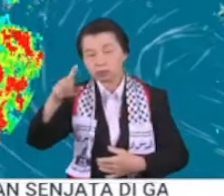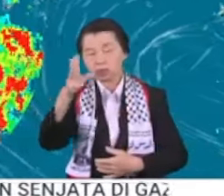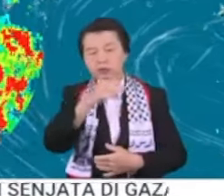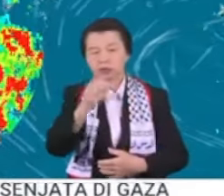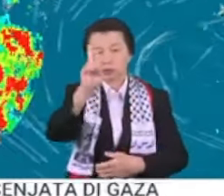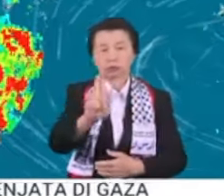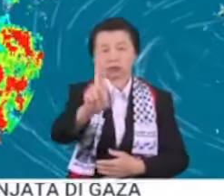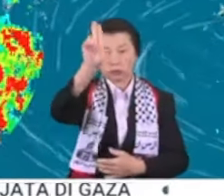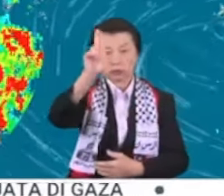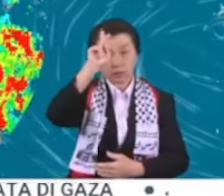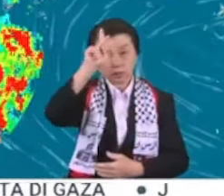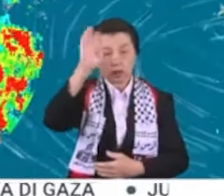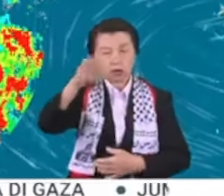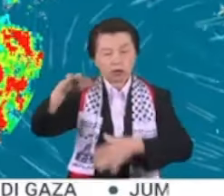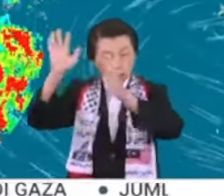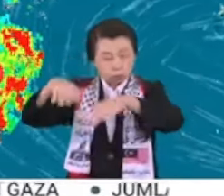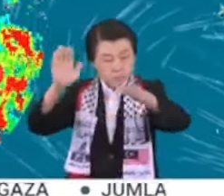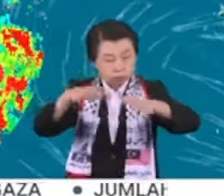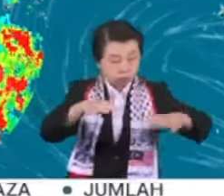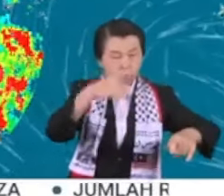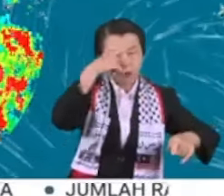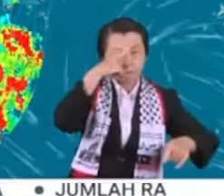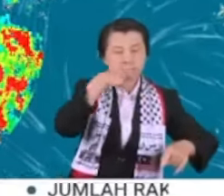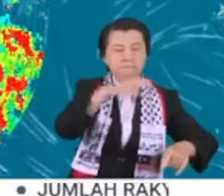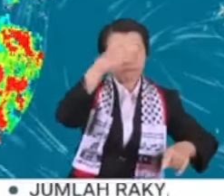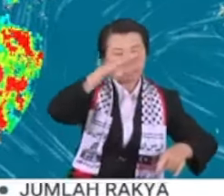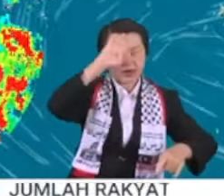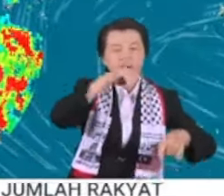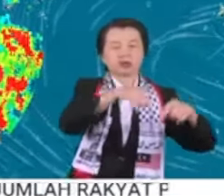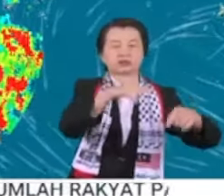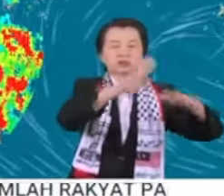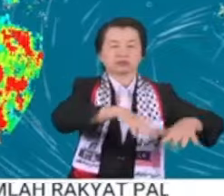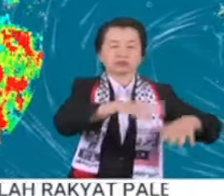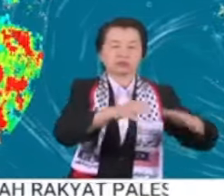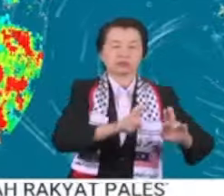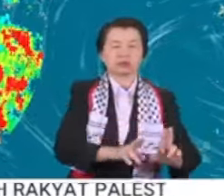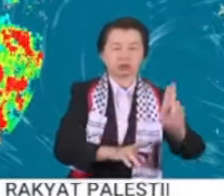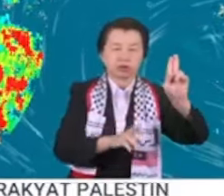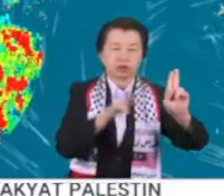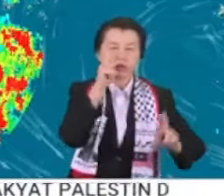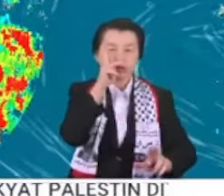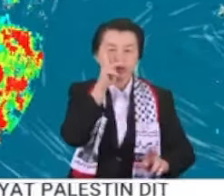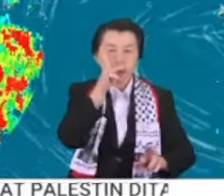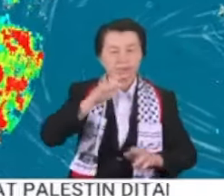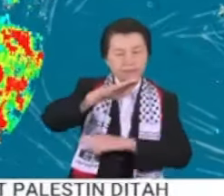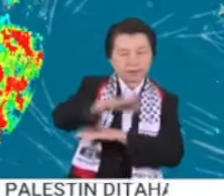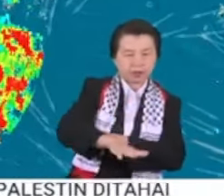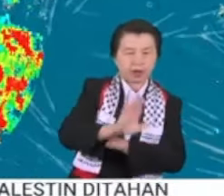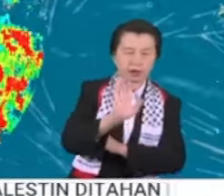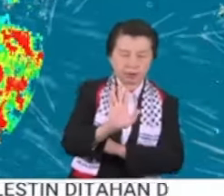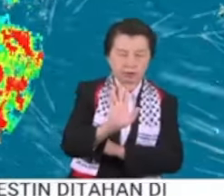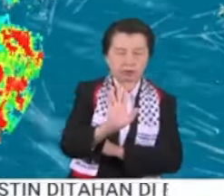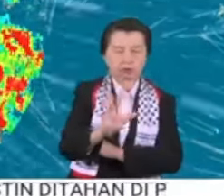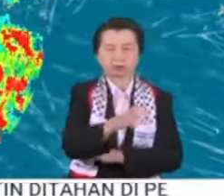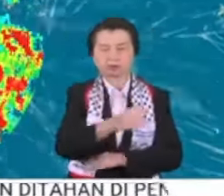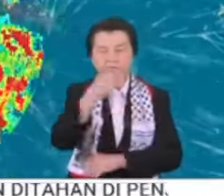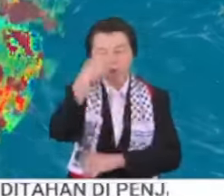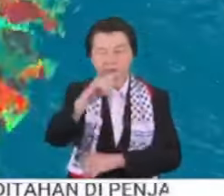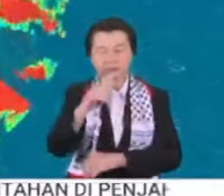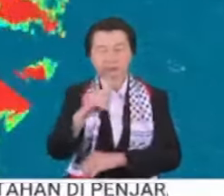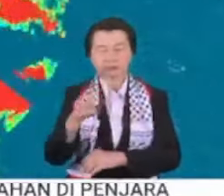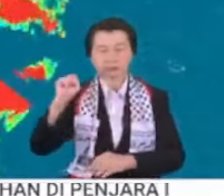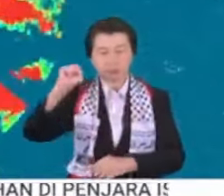bahagian utara Kelantan akan memasuki ke negeri Perlis dan juga utara di negeri Kedah pada lewat petang nanti. Baik, bagi